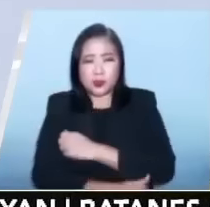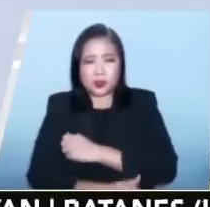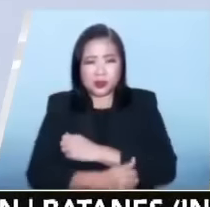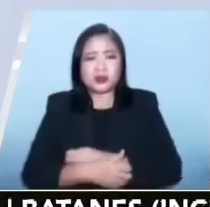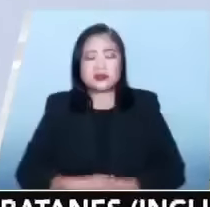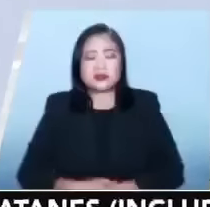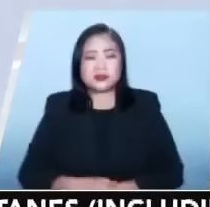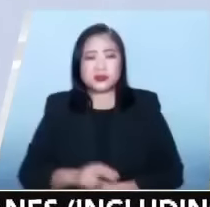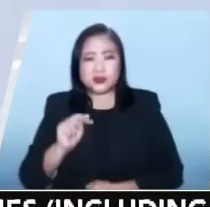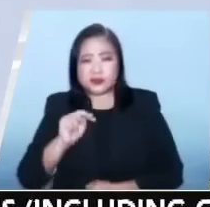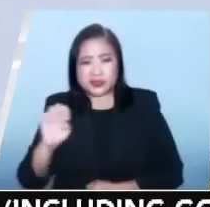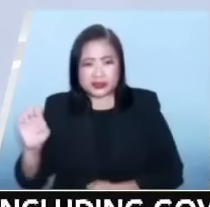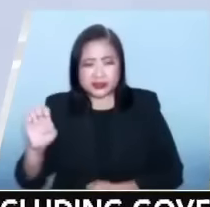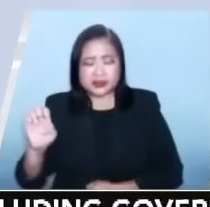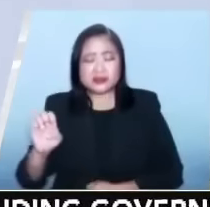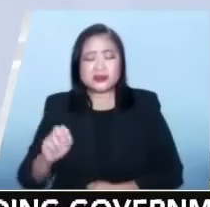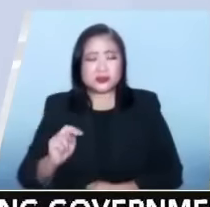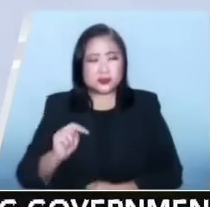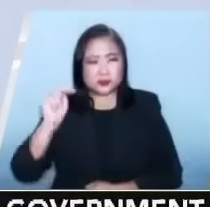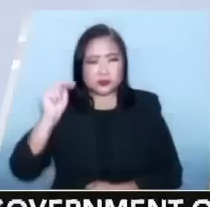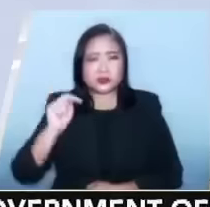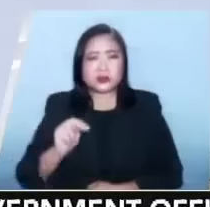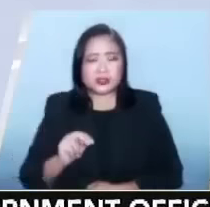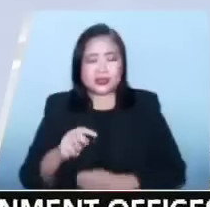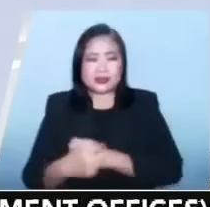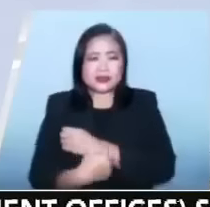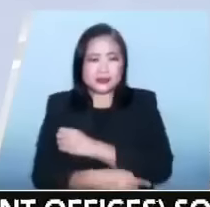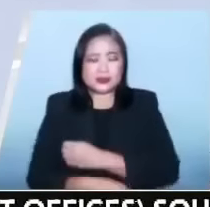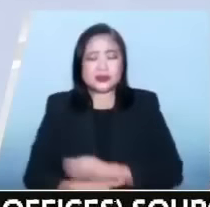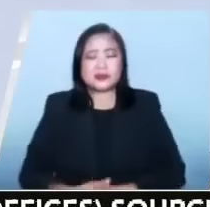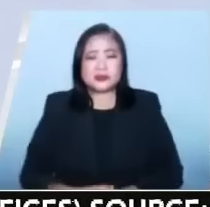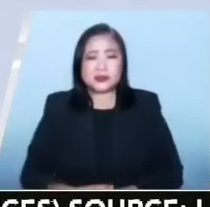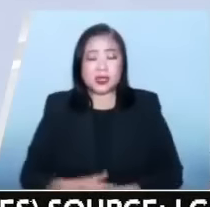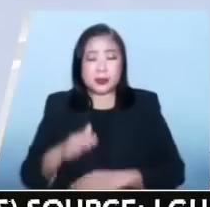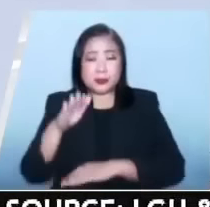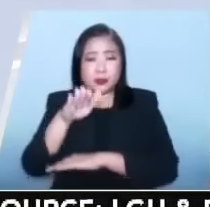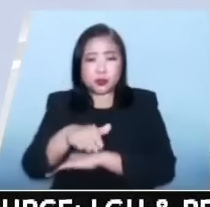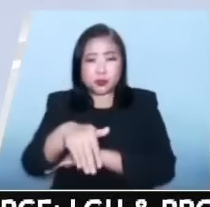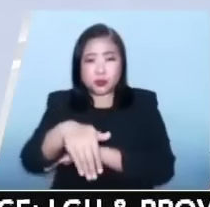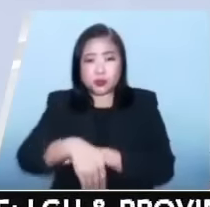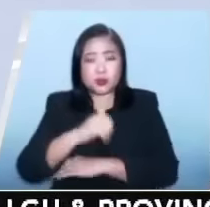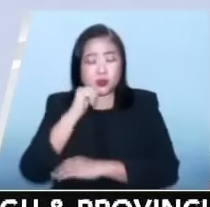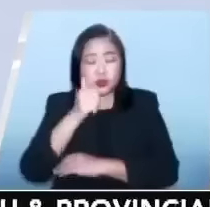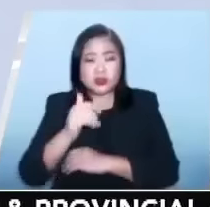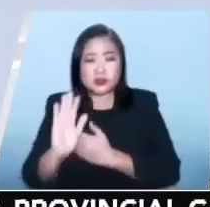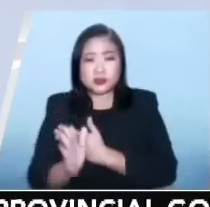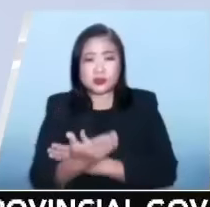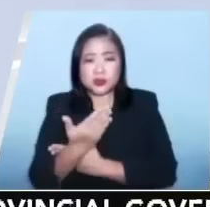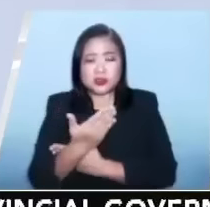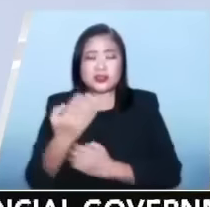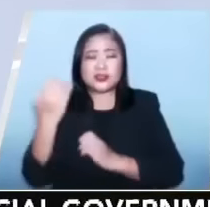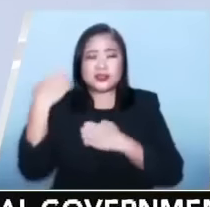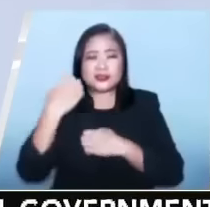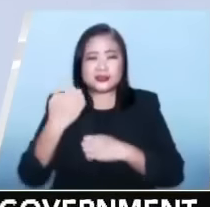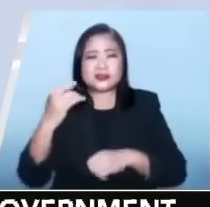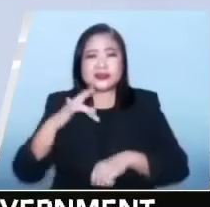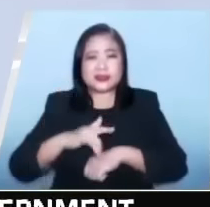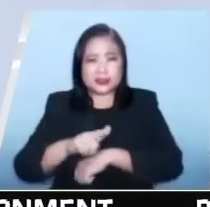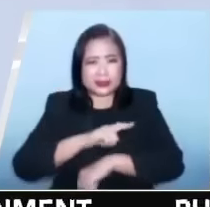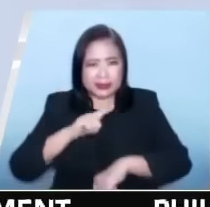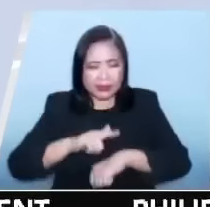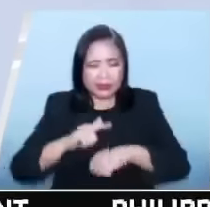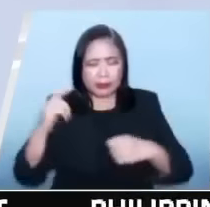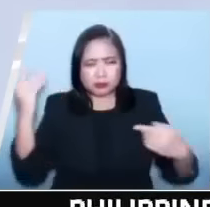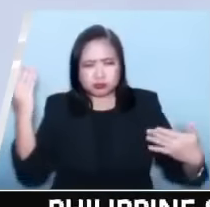northern portion ng Zambales. Mamayang hapon hanggang bukas ng madaling araw, inaasahang magla-landfall na o lalapit ang mata ng